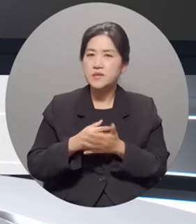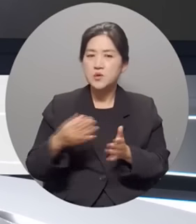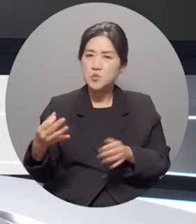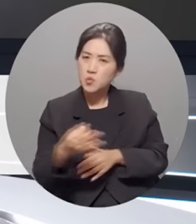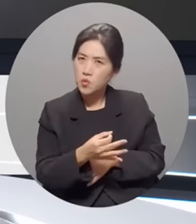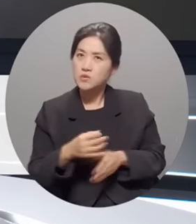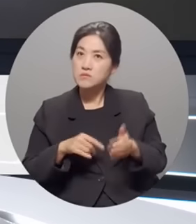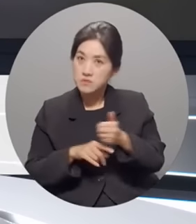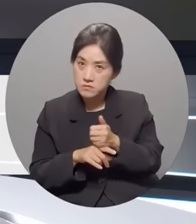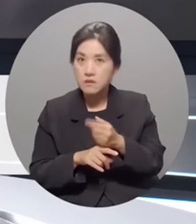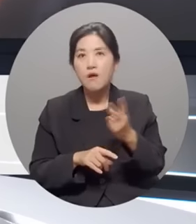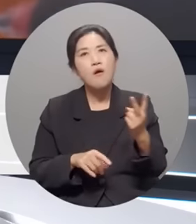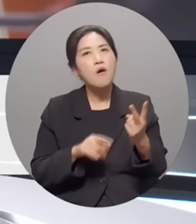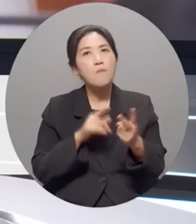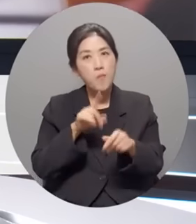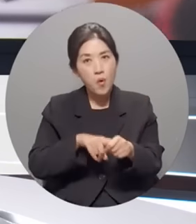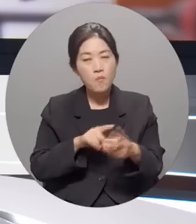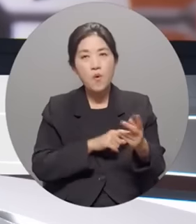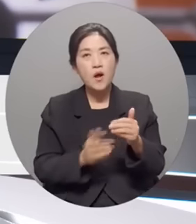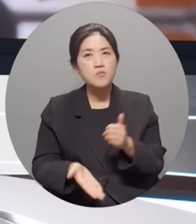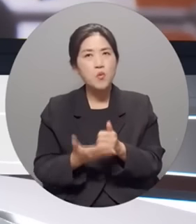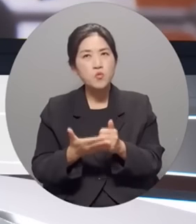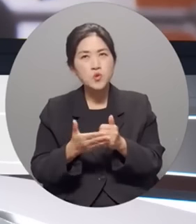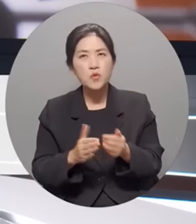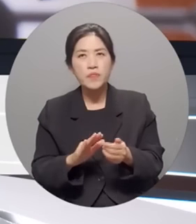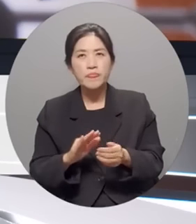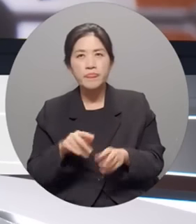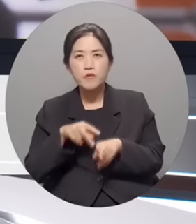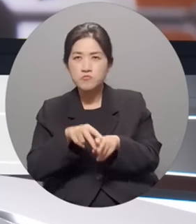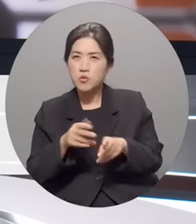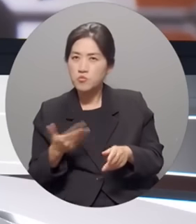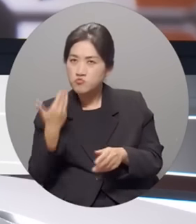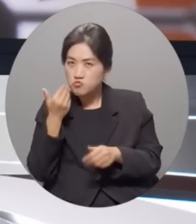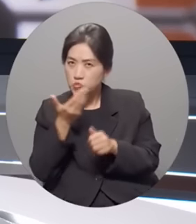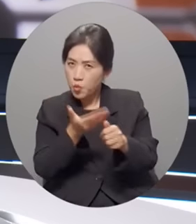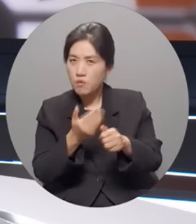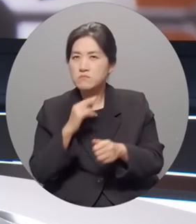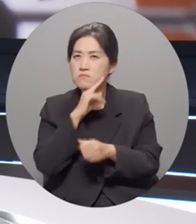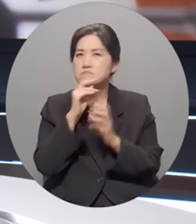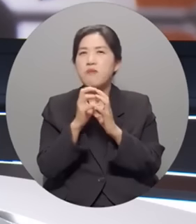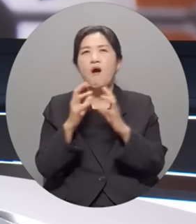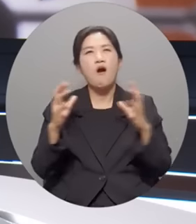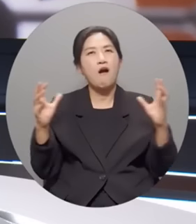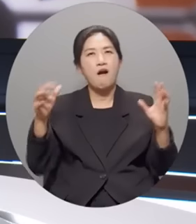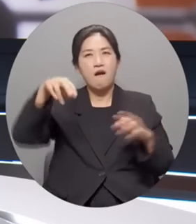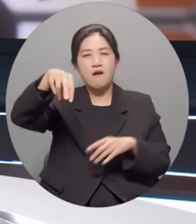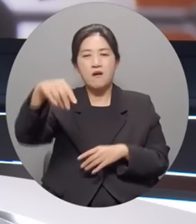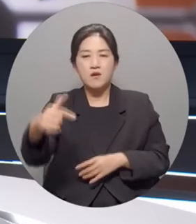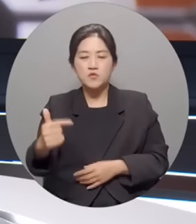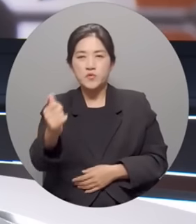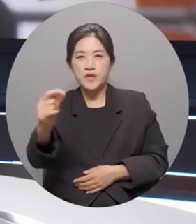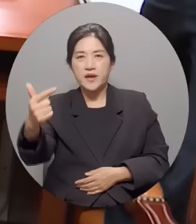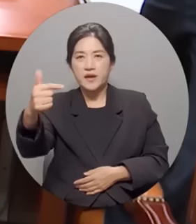했던건지 그 공천은 아니었는지 의는 더커지고 있습니다 손 기자가 보도합니다